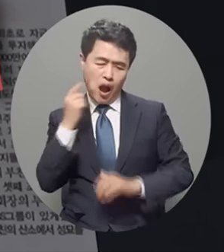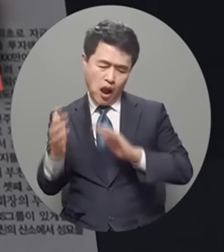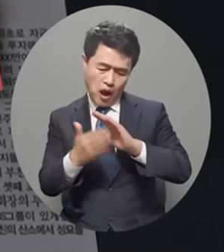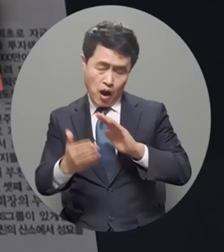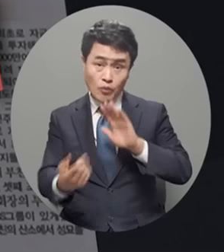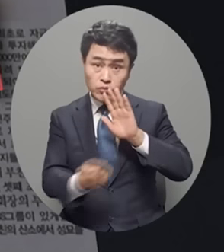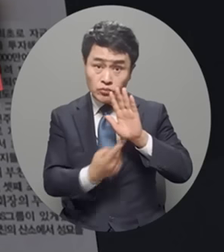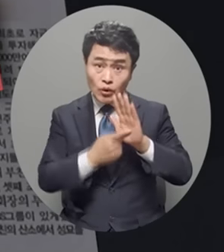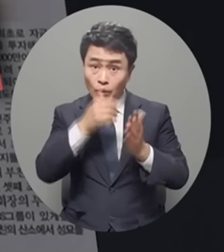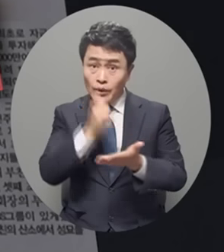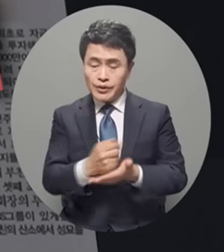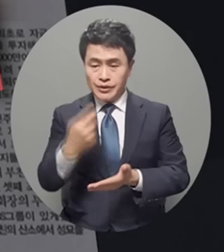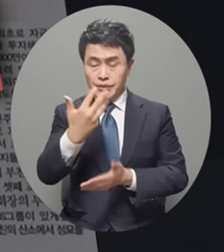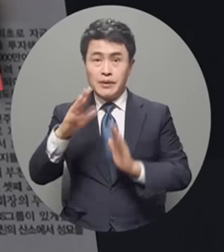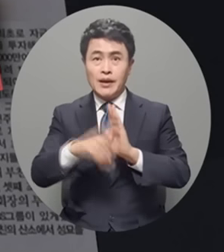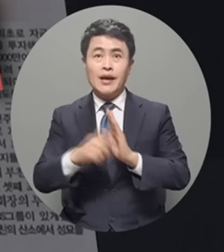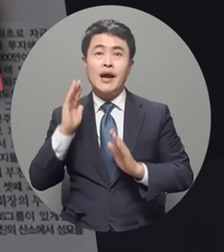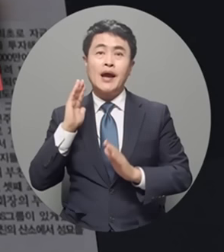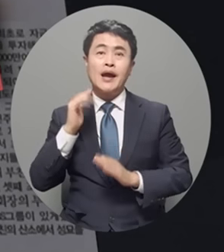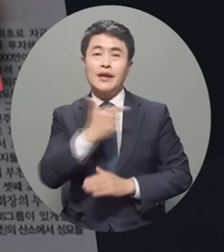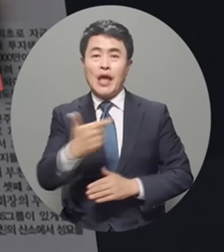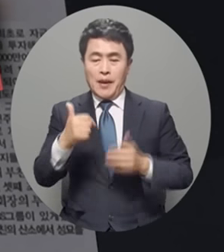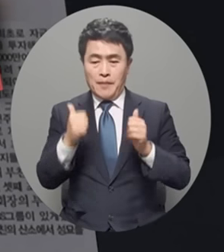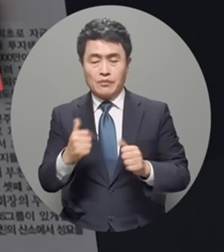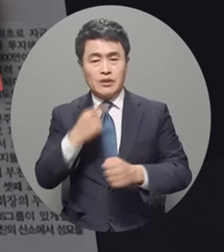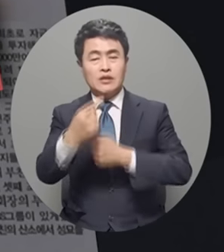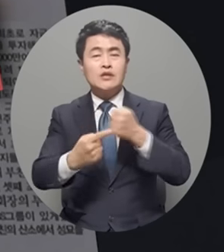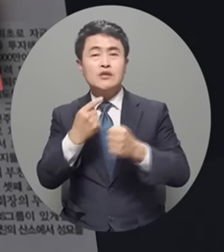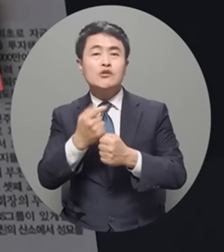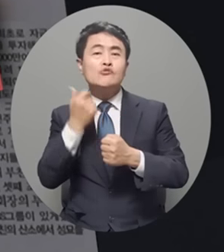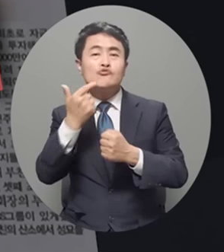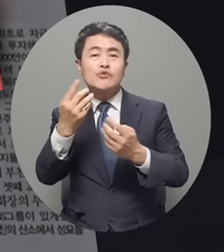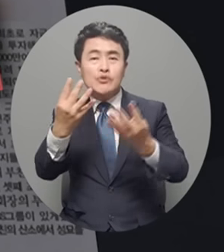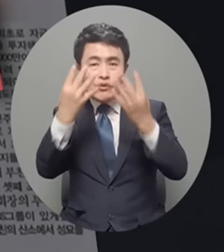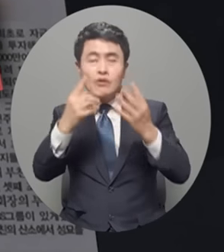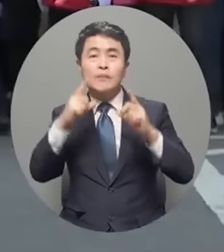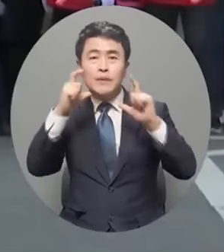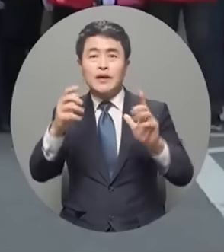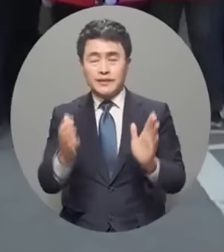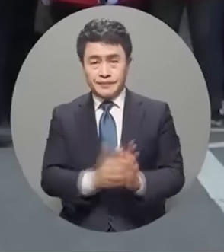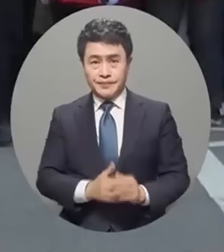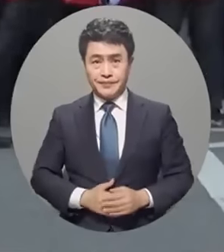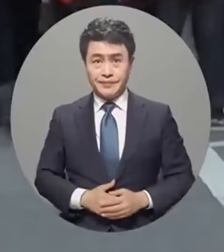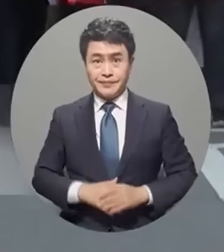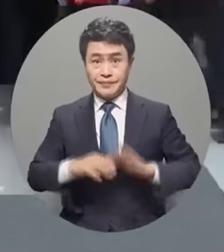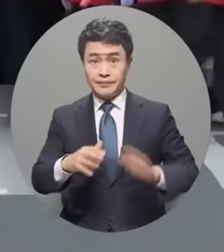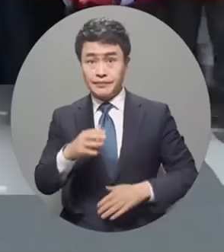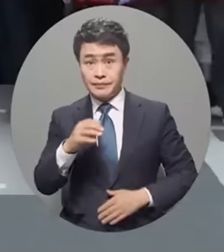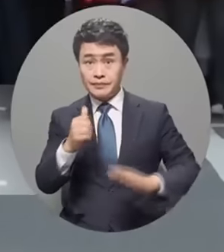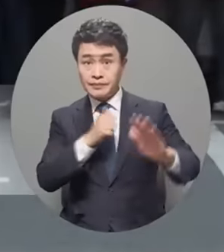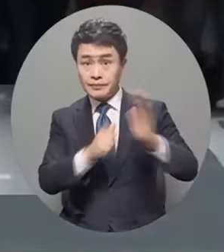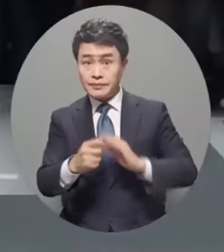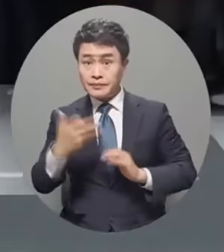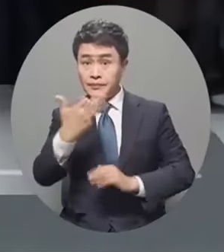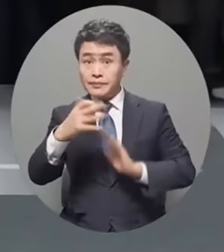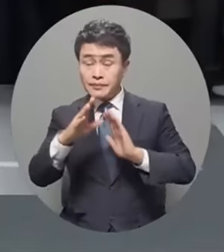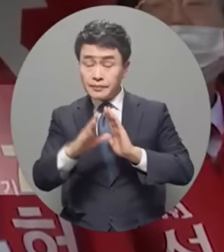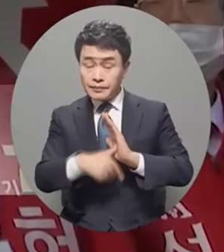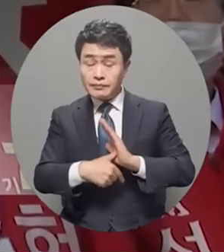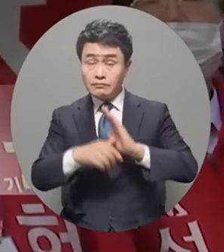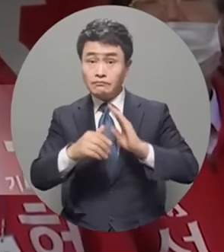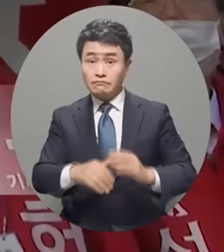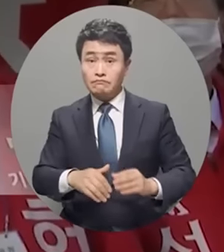혐의로 2008년 대법원에서 1년 6개월형이 확정됐습니다. 허 대표는 2018년